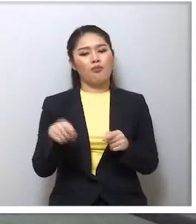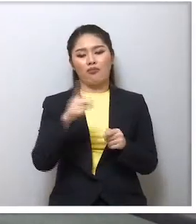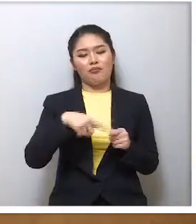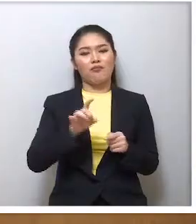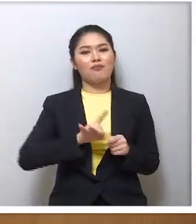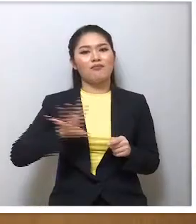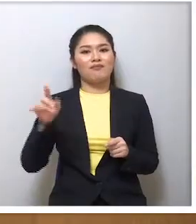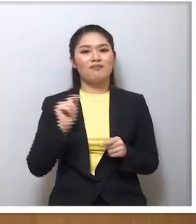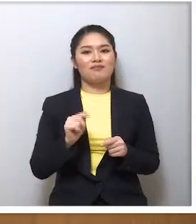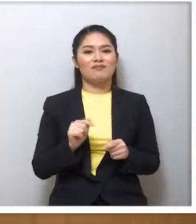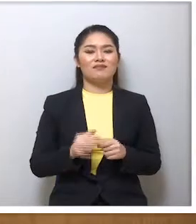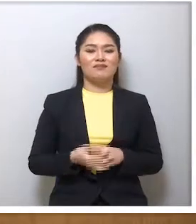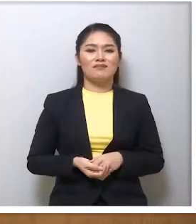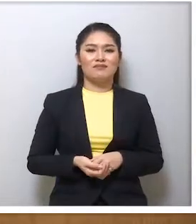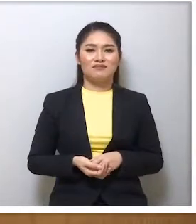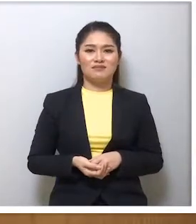ย